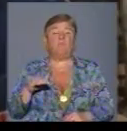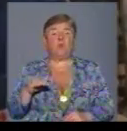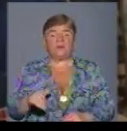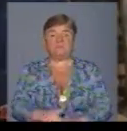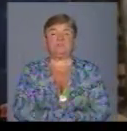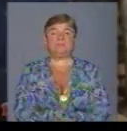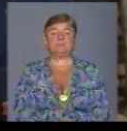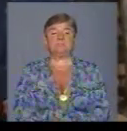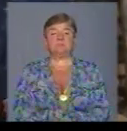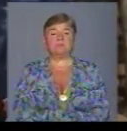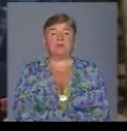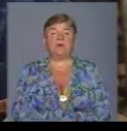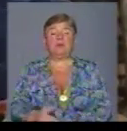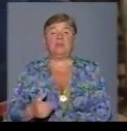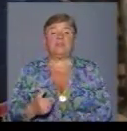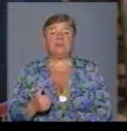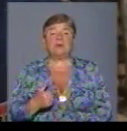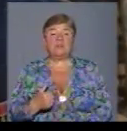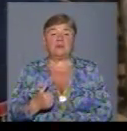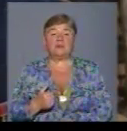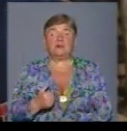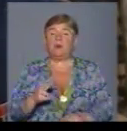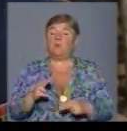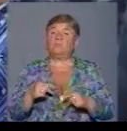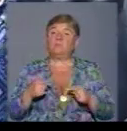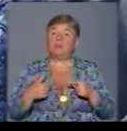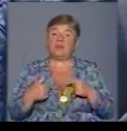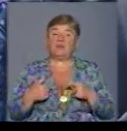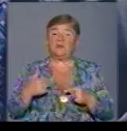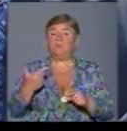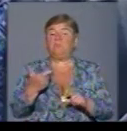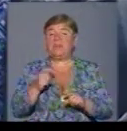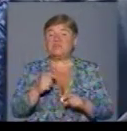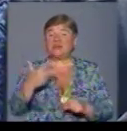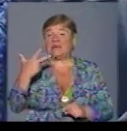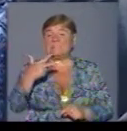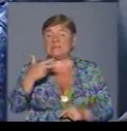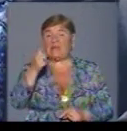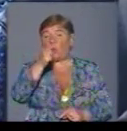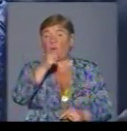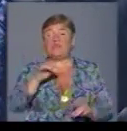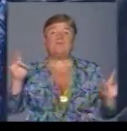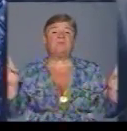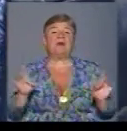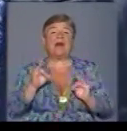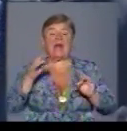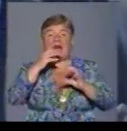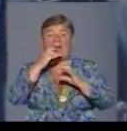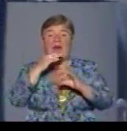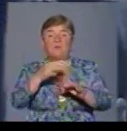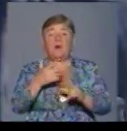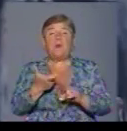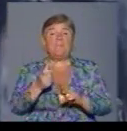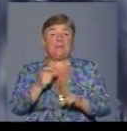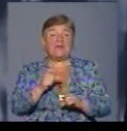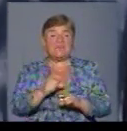чубанством. І чубанував повер 30 років. Грав все время, чим більше і